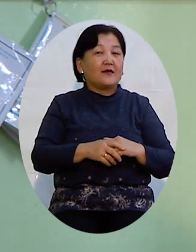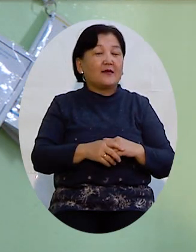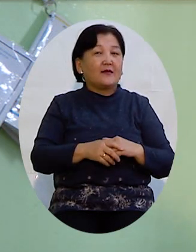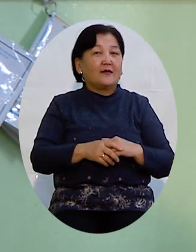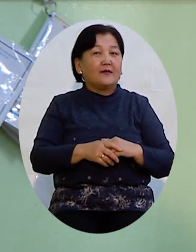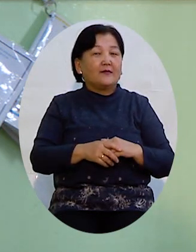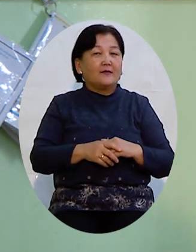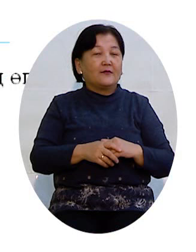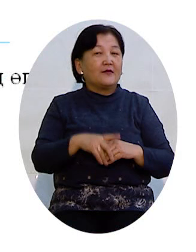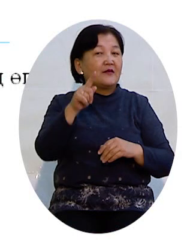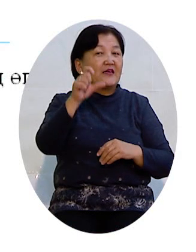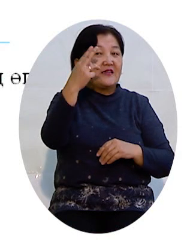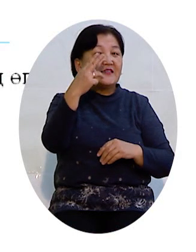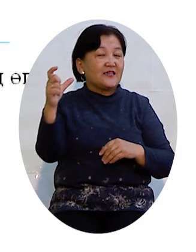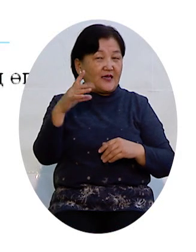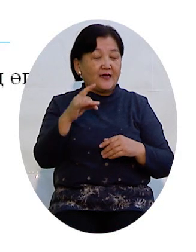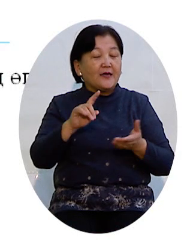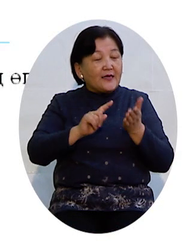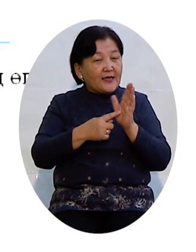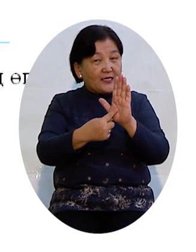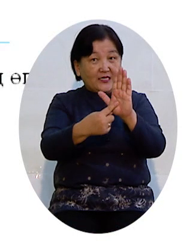Хилцээр илэрхийлэн бичээрэй.